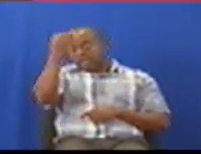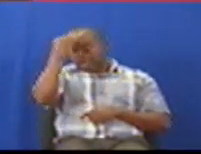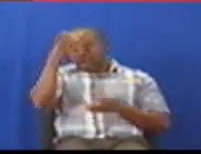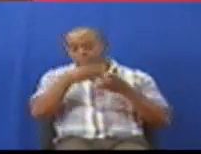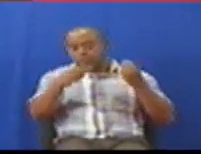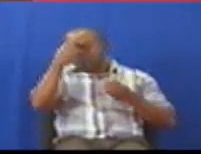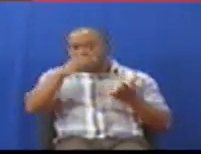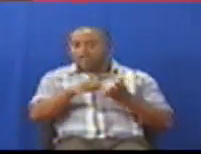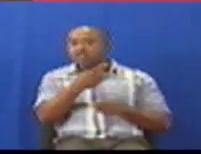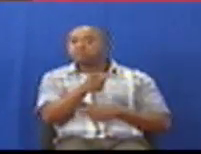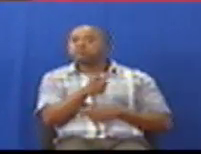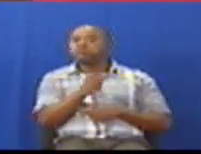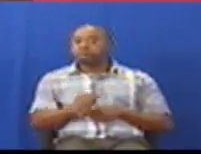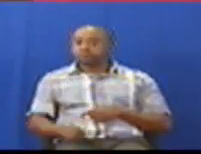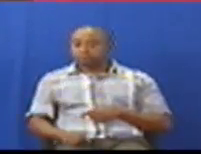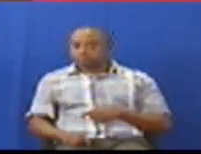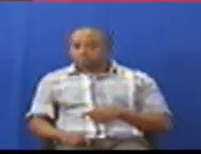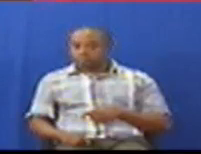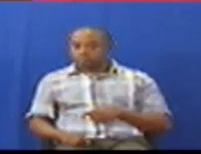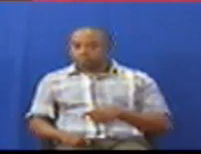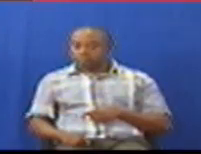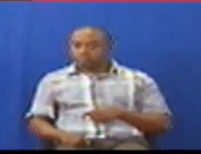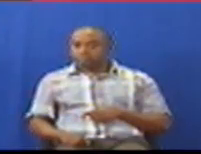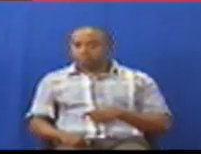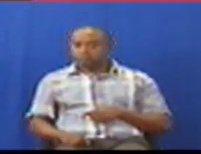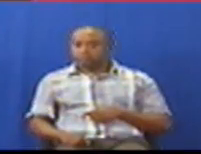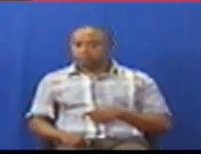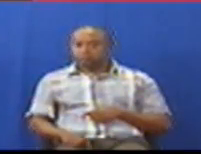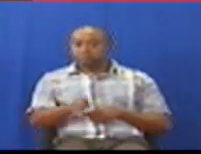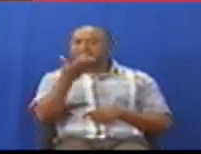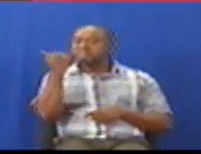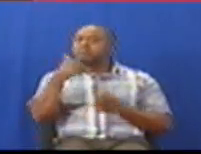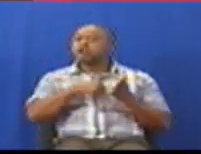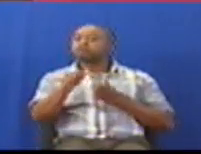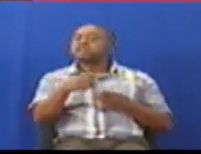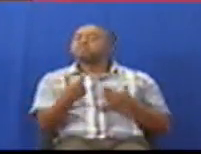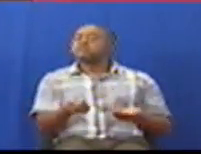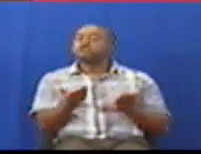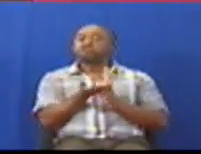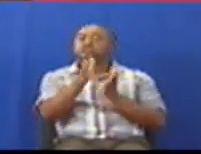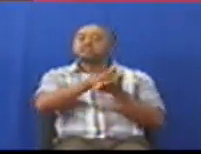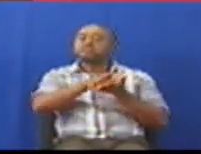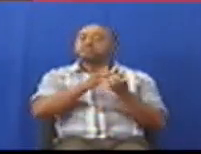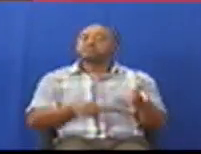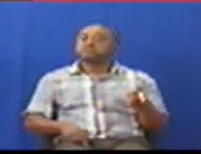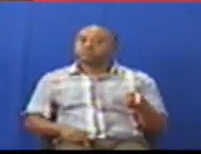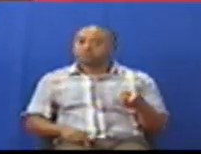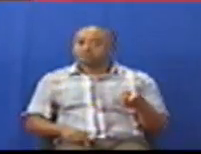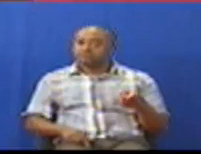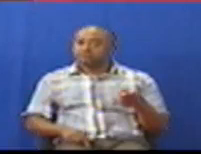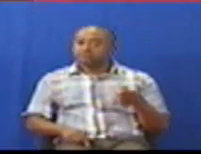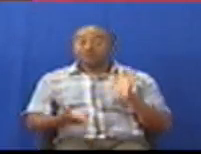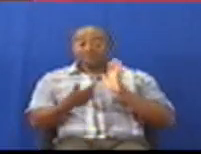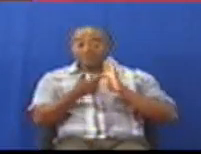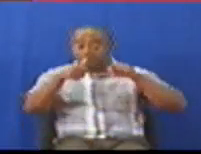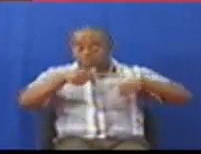ni nini? Ni kitu gani tulichokuwa tunalipa kikubwa kwenye shule za msingi? Kama leo